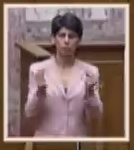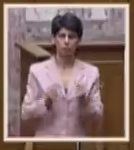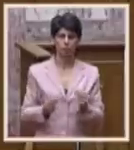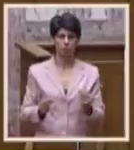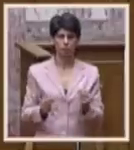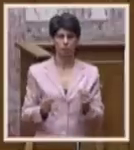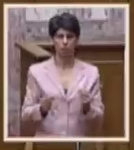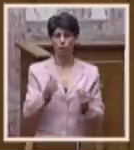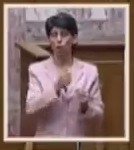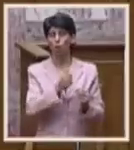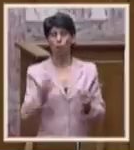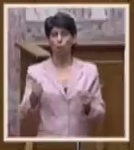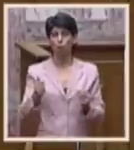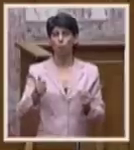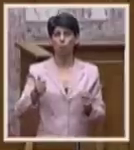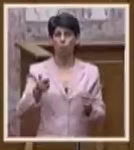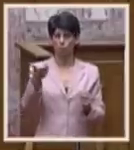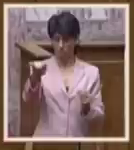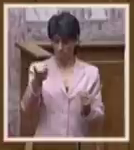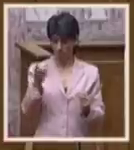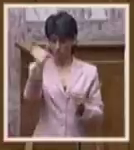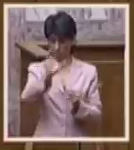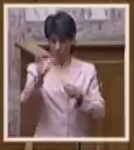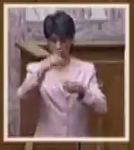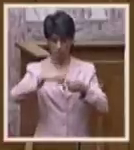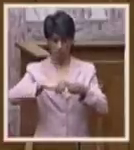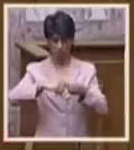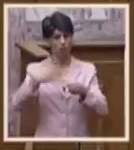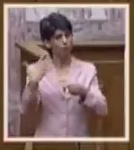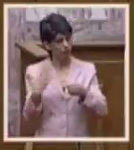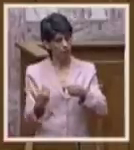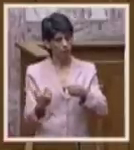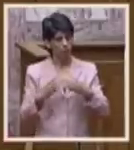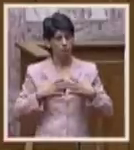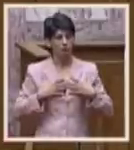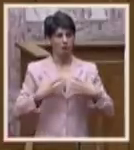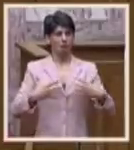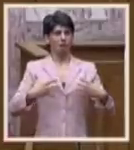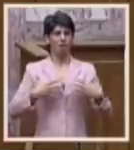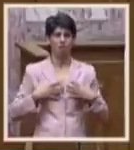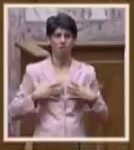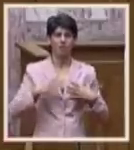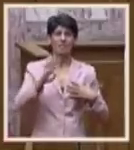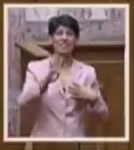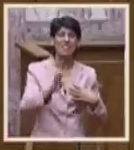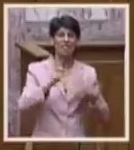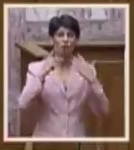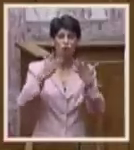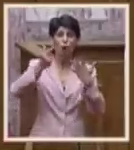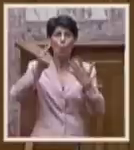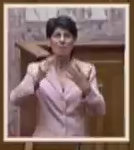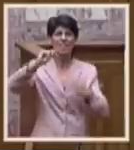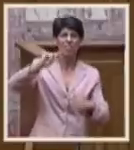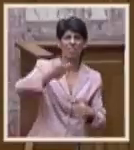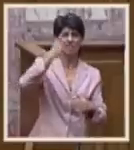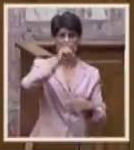το σκέλος του δανείου της Ευρωπαϊκής Ένωσης να έχουμε ανάσα 48,5 δισεκατομμυρίων ευρώ